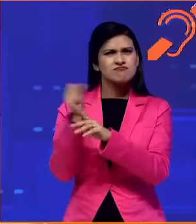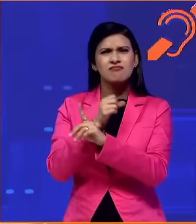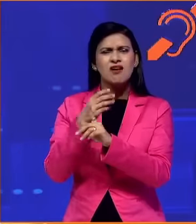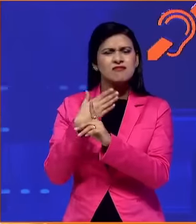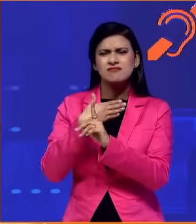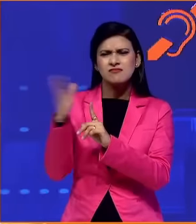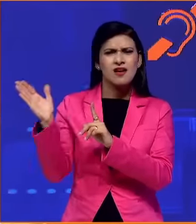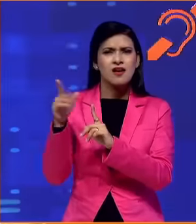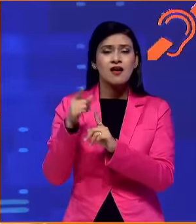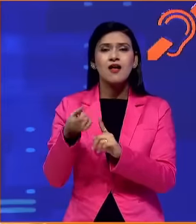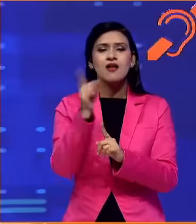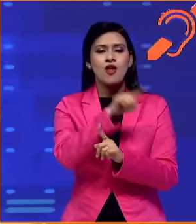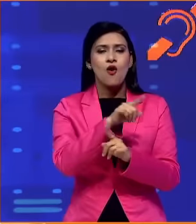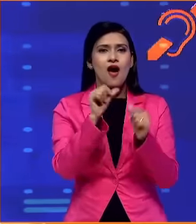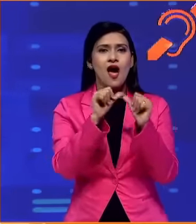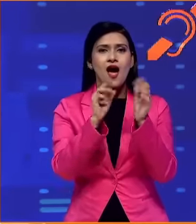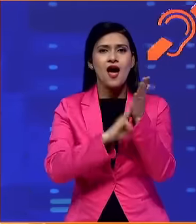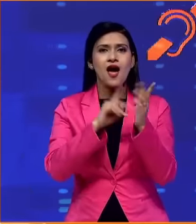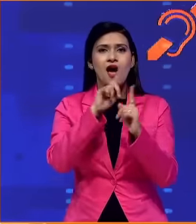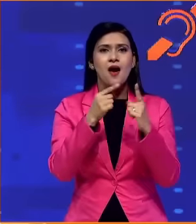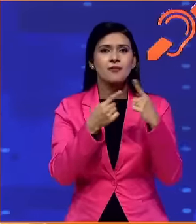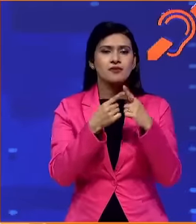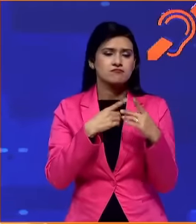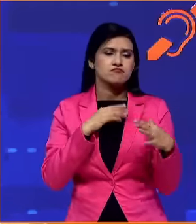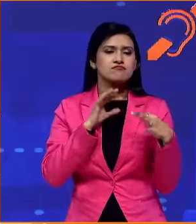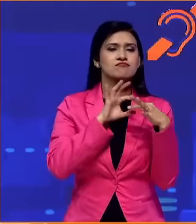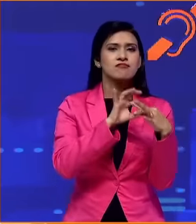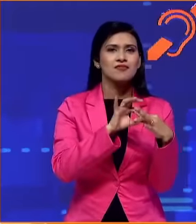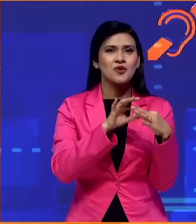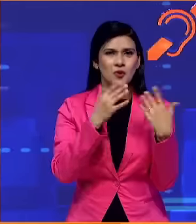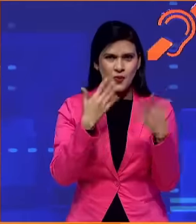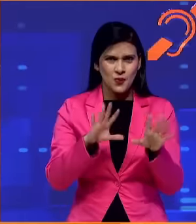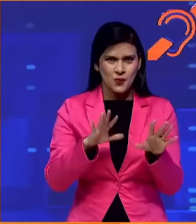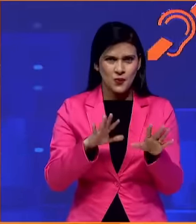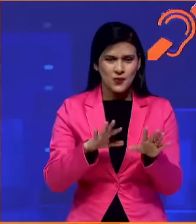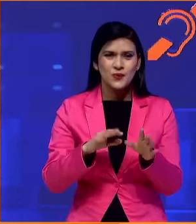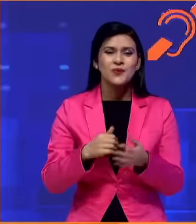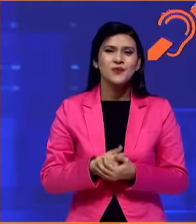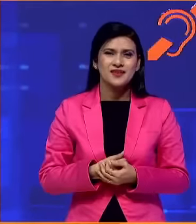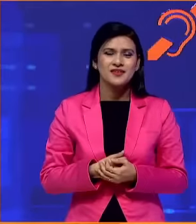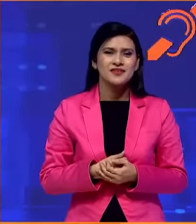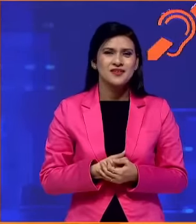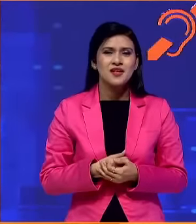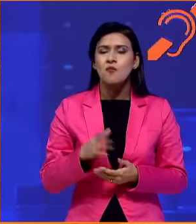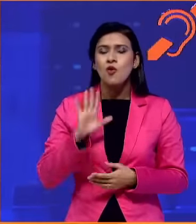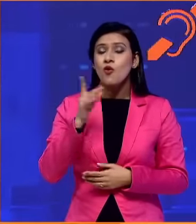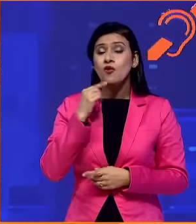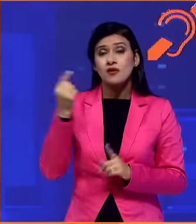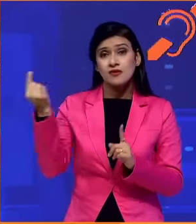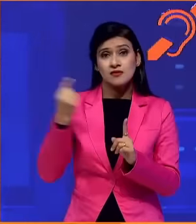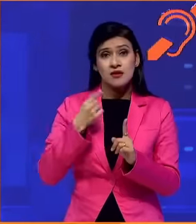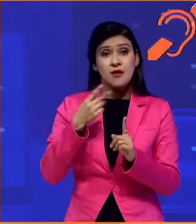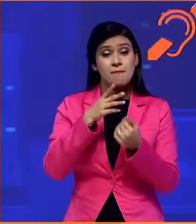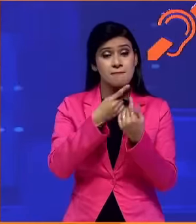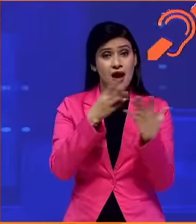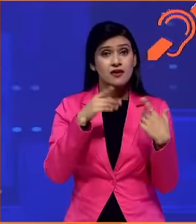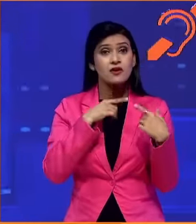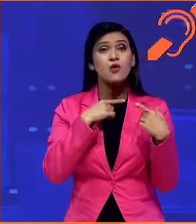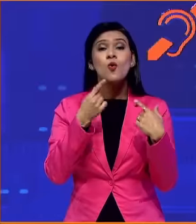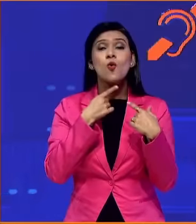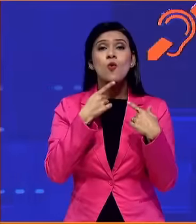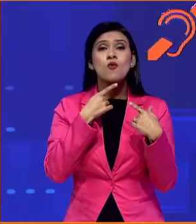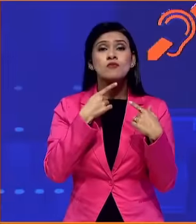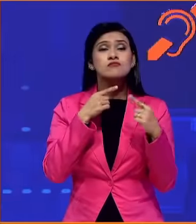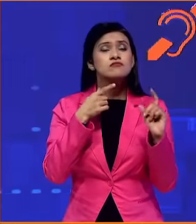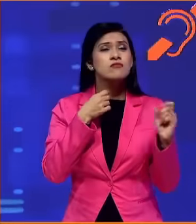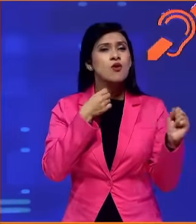बैठगए।उन्होंनेऐसानहींकहाथा। मेरेकईविरोधियोंने यही